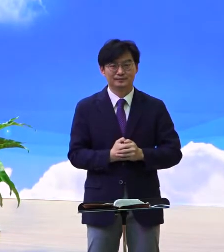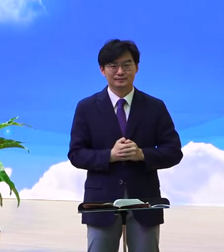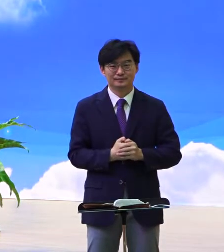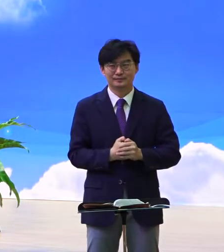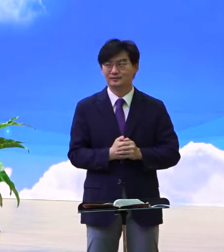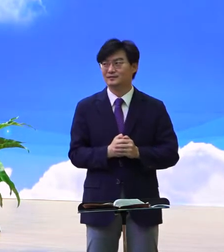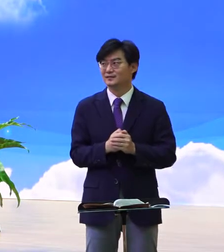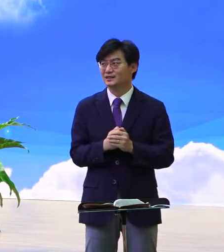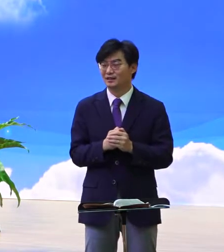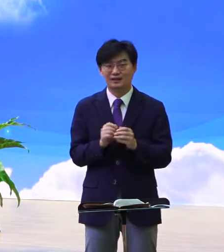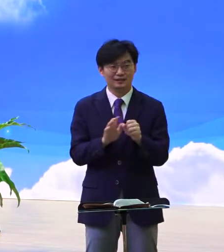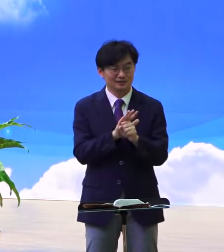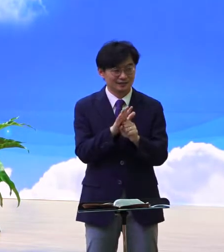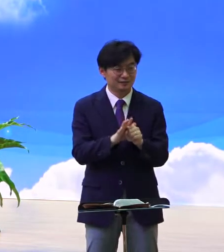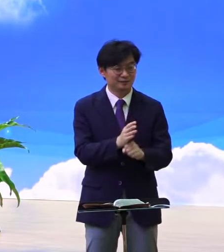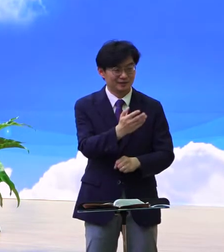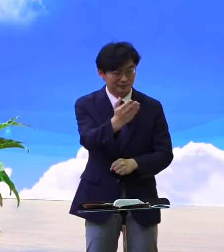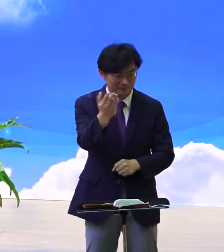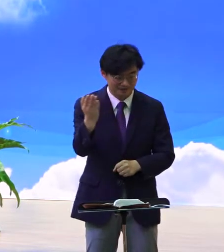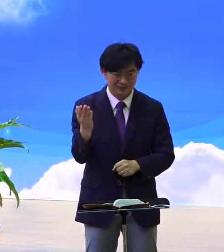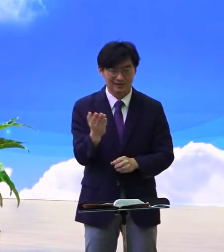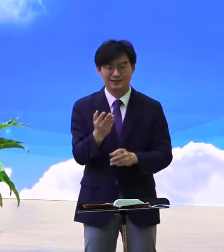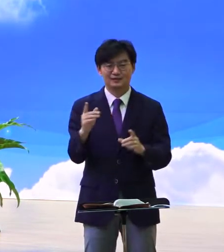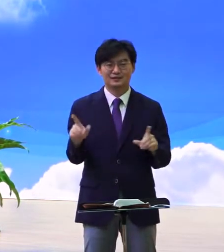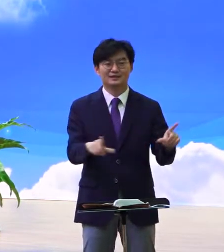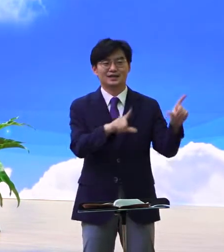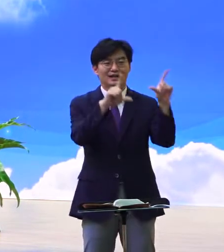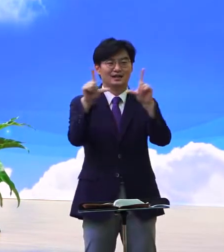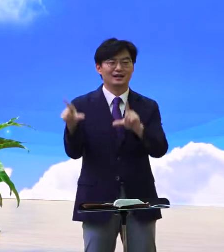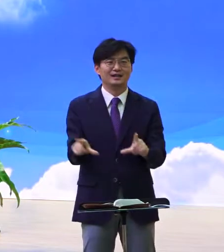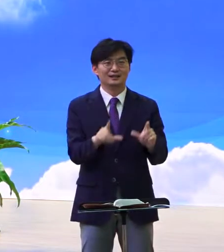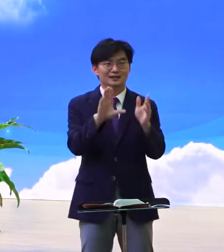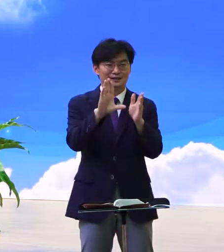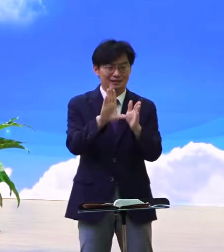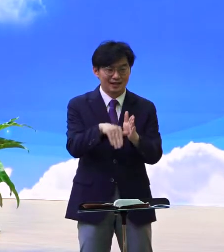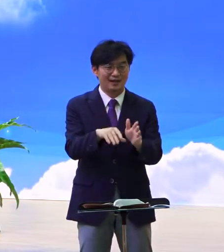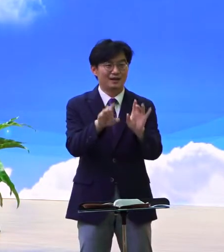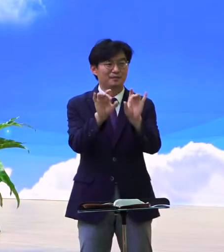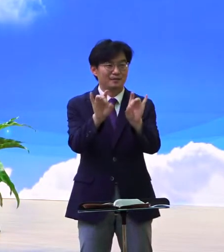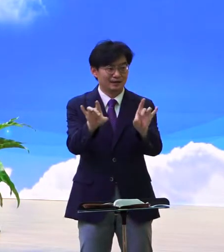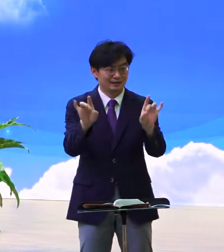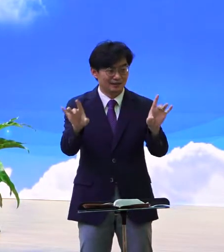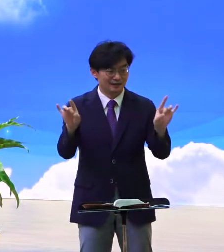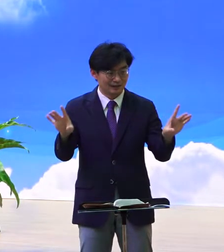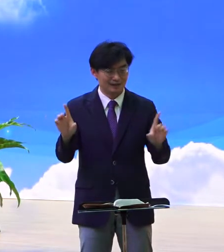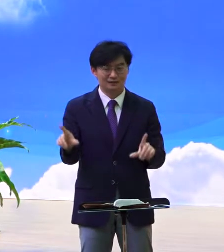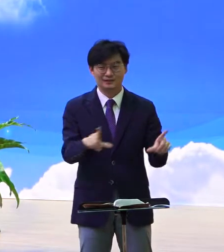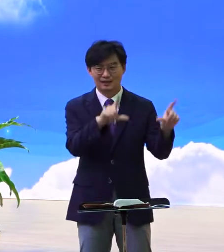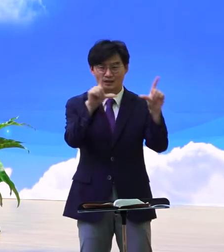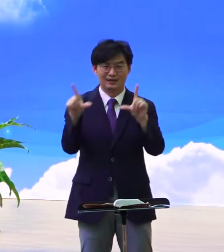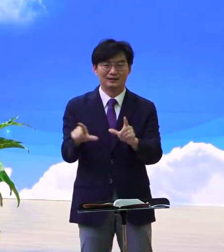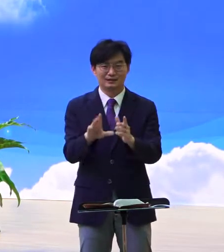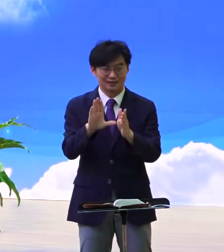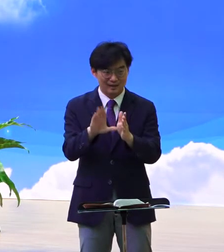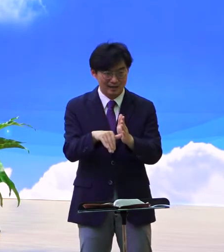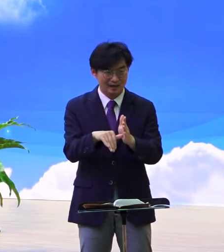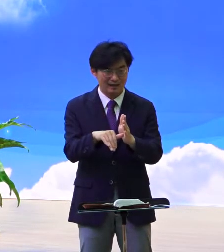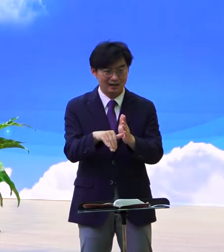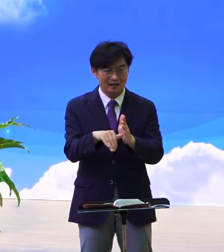사랑하는 여러분, 여러분의 삶의 현장, 하나님이 파송하신 그 자리에 가서 살 때에